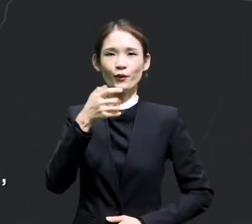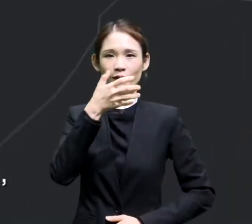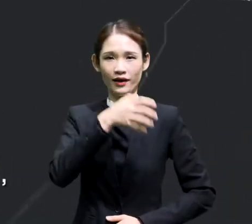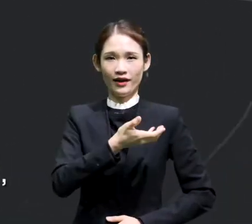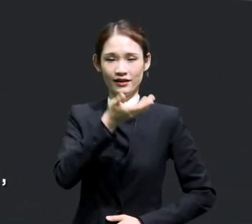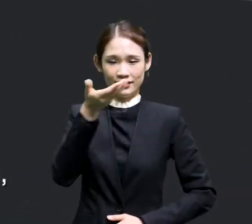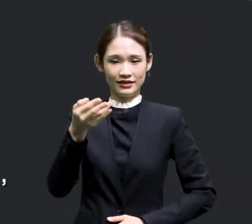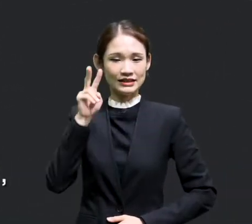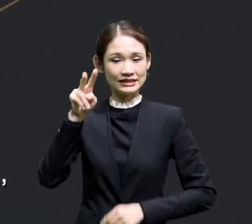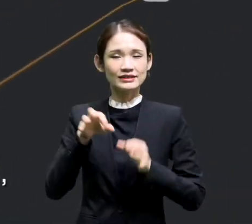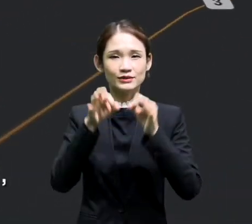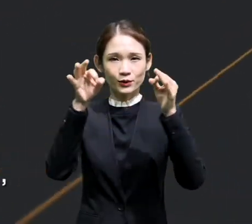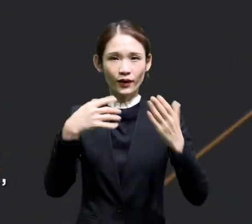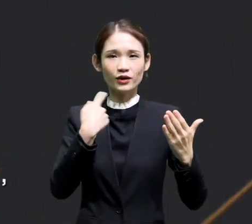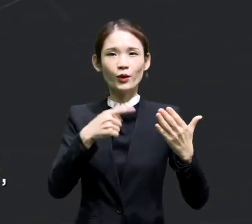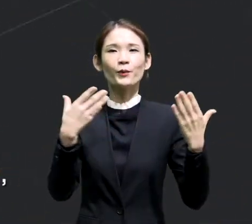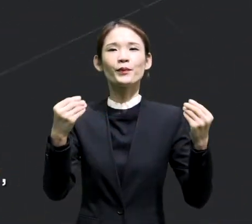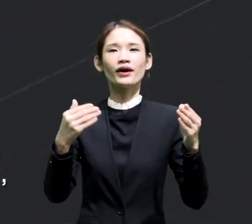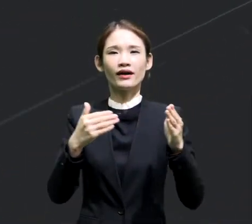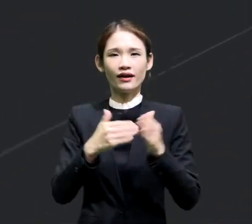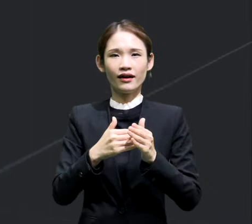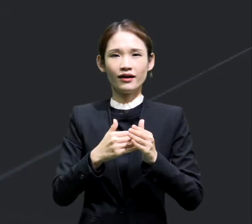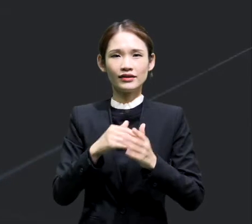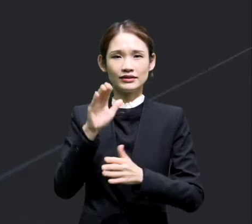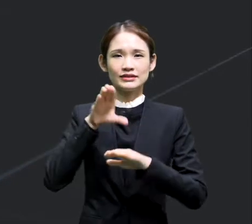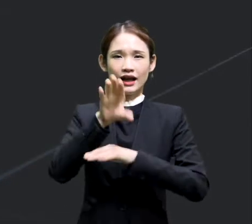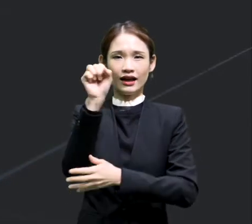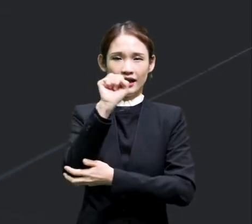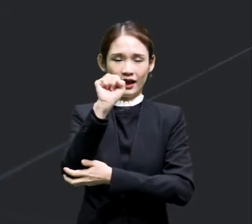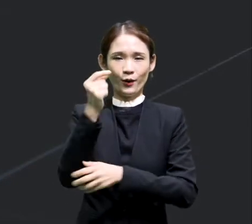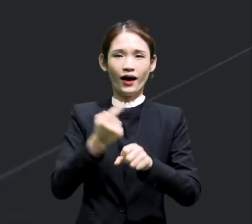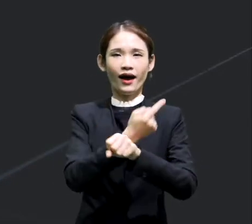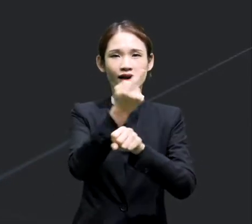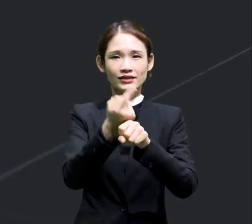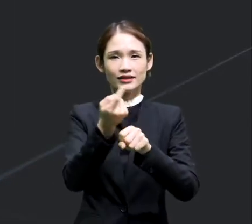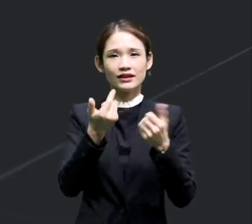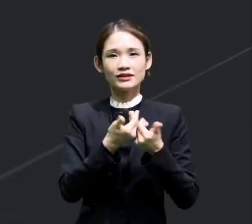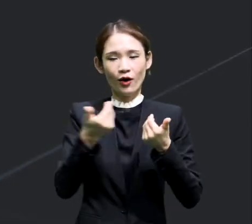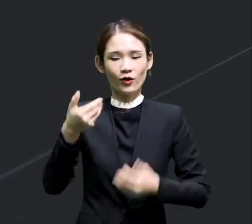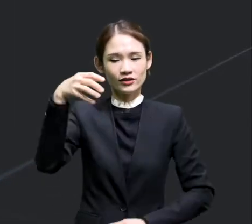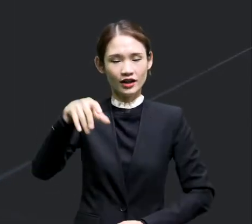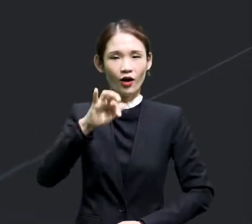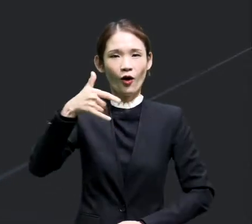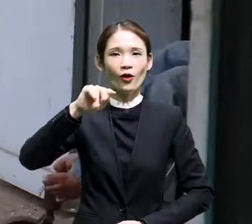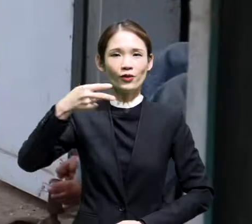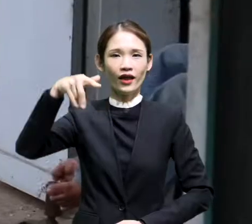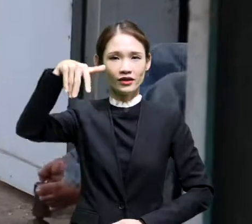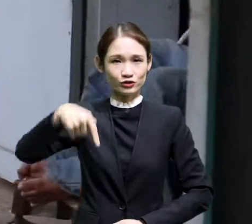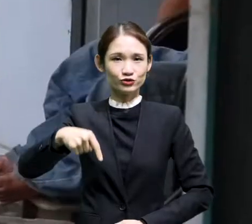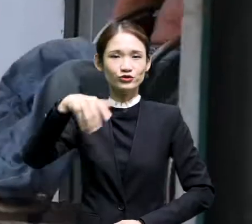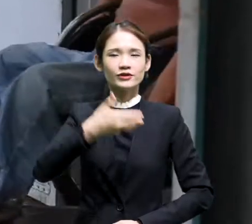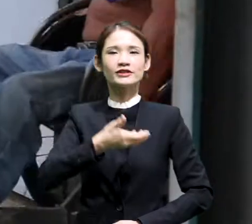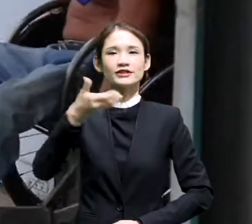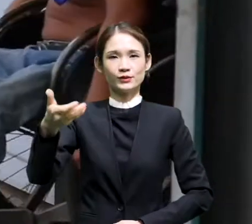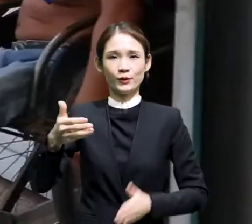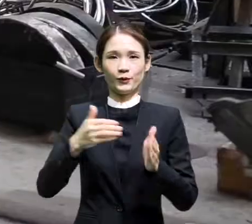프놈펜 왕립대학에서의 이틀간의 교육을 마치고 프놈펜에서 자동차로 1시간 남짓 떨어진 건달주로 이동합니다.